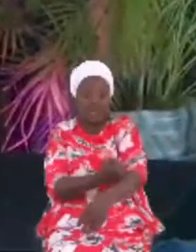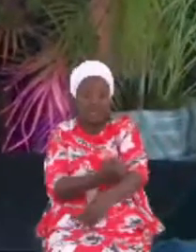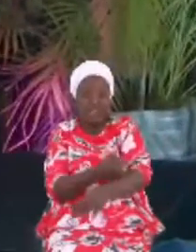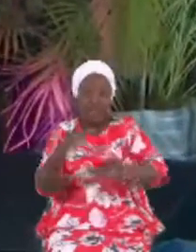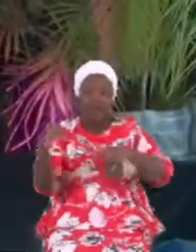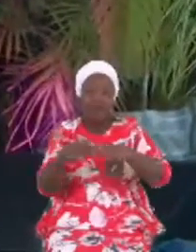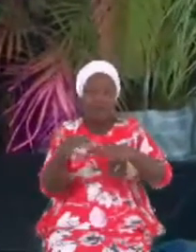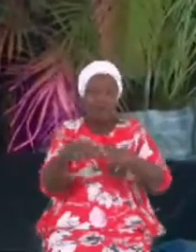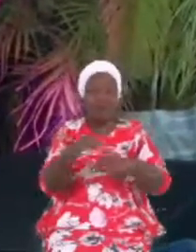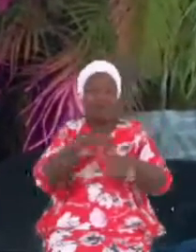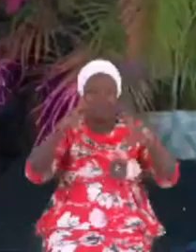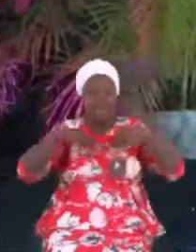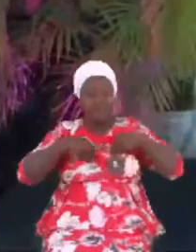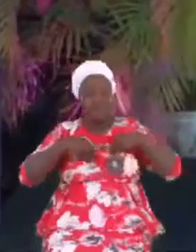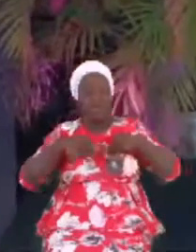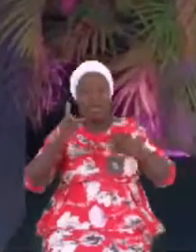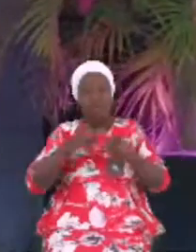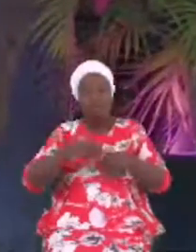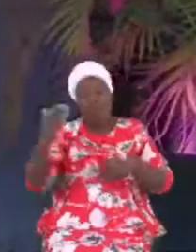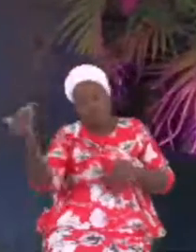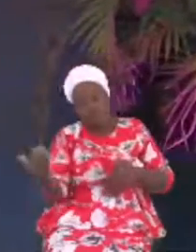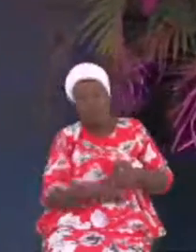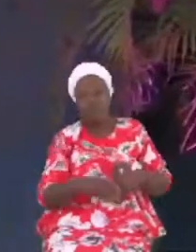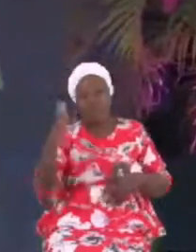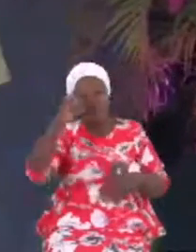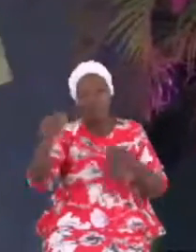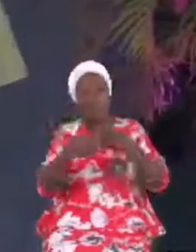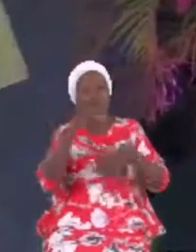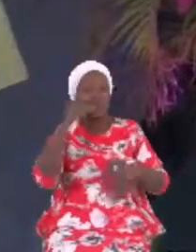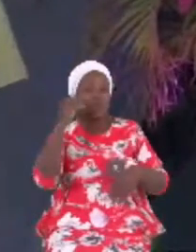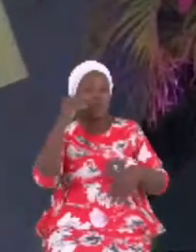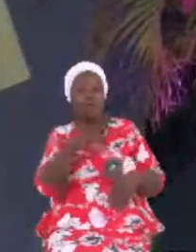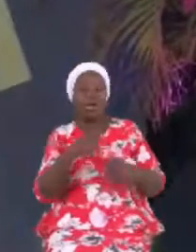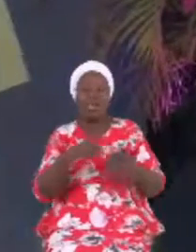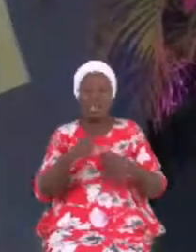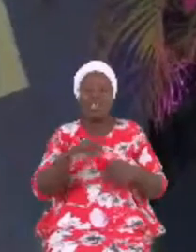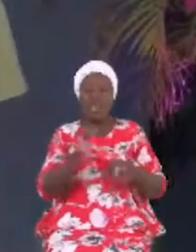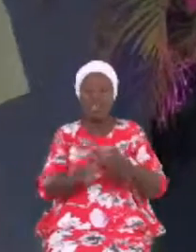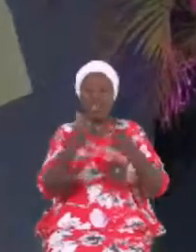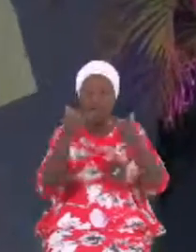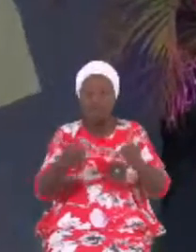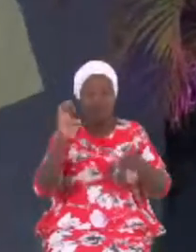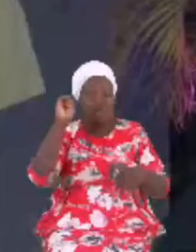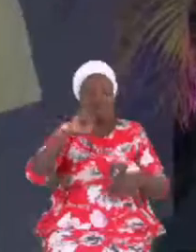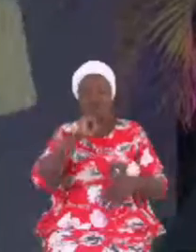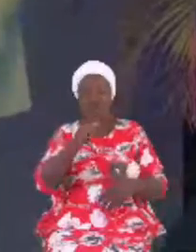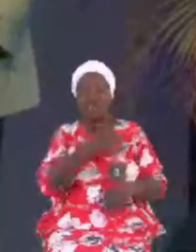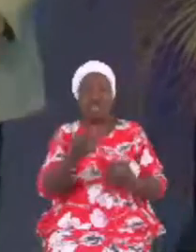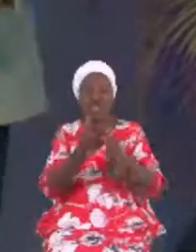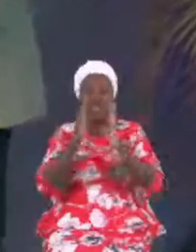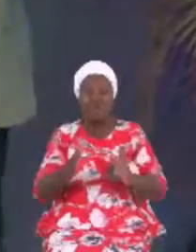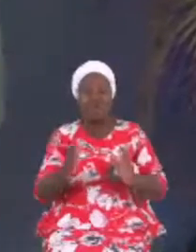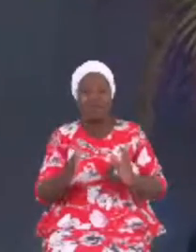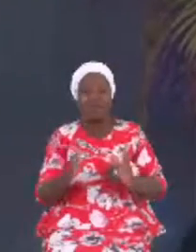L'anneau d'autorité d'accueil dans la maison d'identification. Maintenant, il n'est plus un